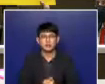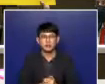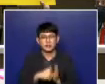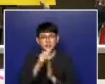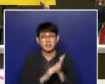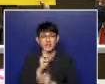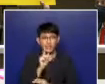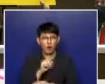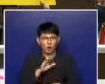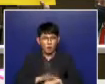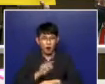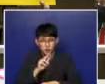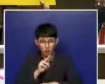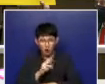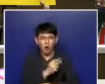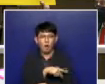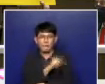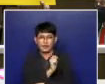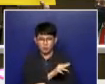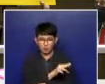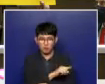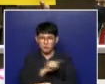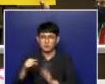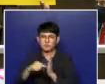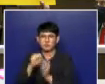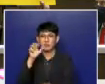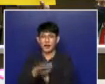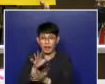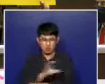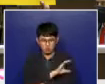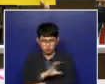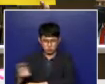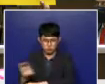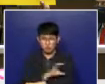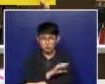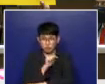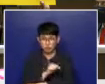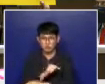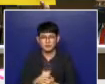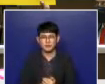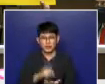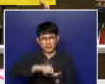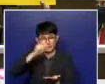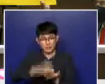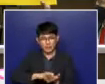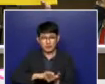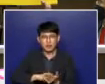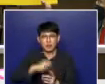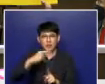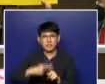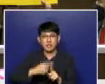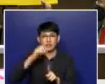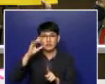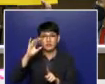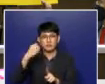มาร 1เป็นปัญหารัฐบาลกลางกับรัฐบาลท้องถิ่นนะครับคุณอภิรักษ์ก็ต่อไปถึงอ่อนนุชพอ